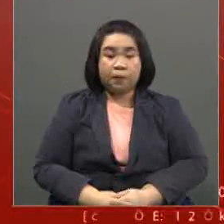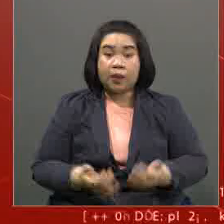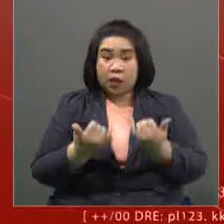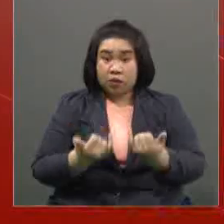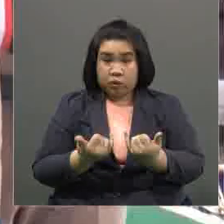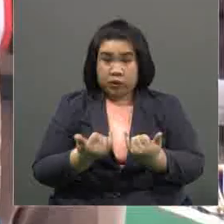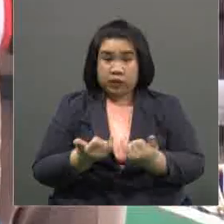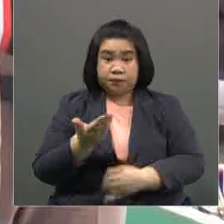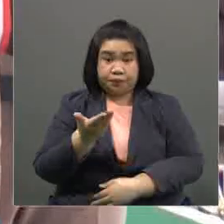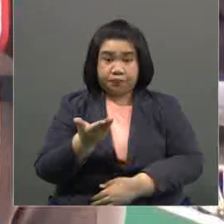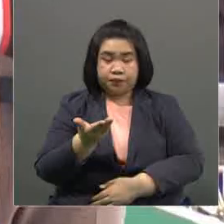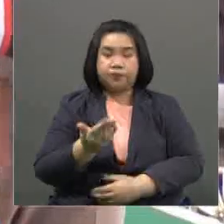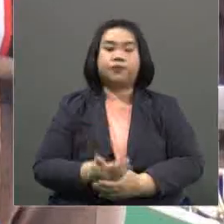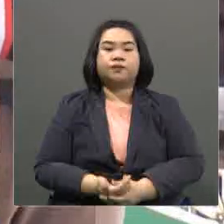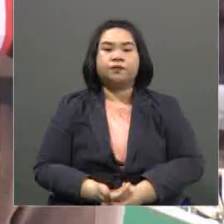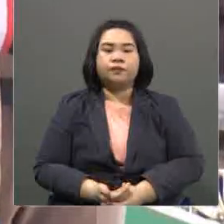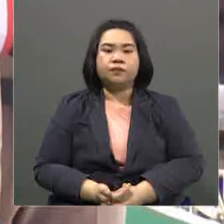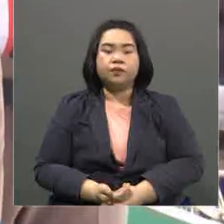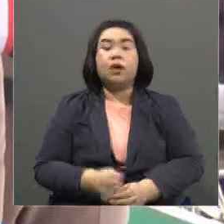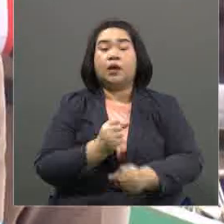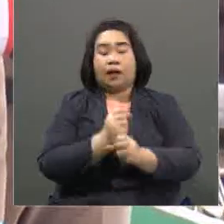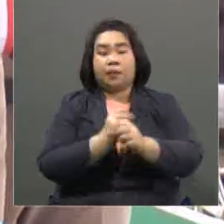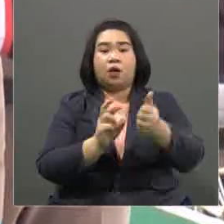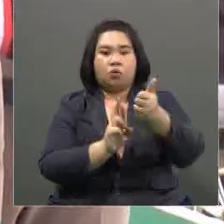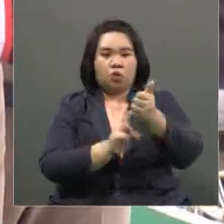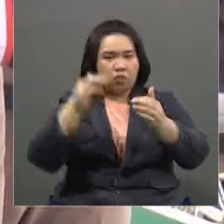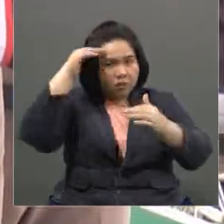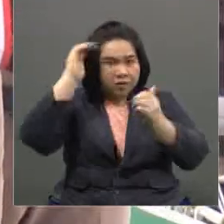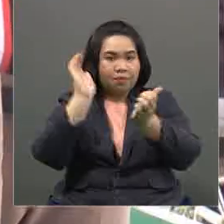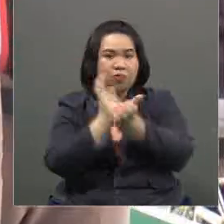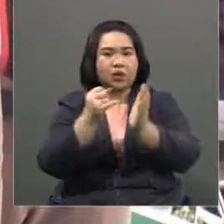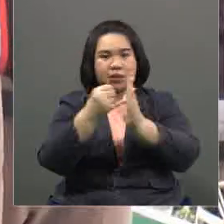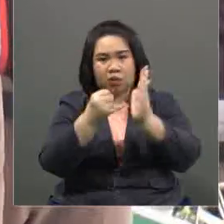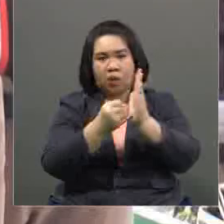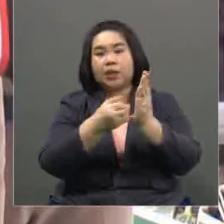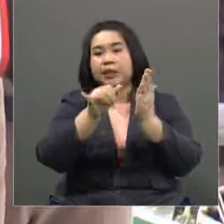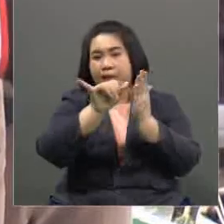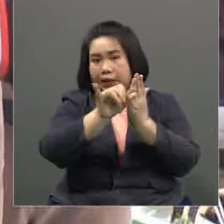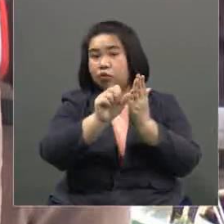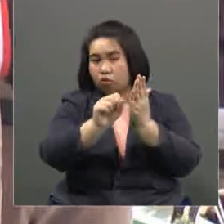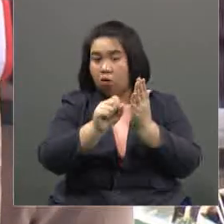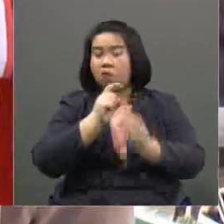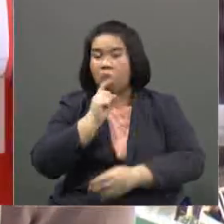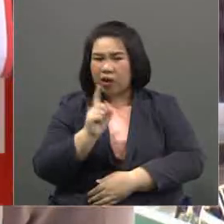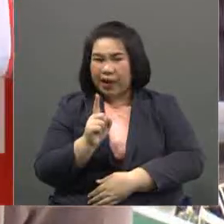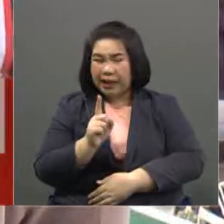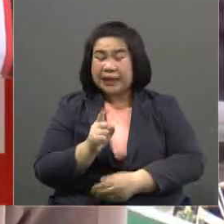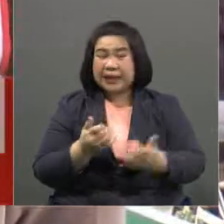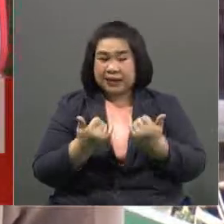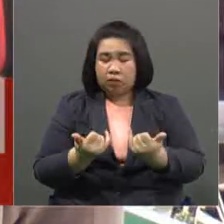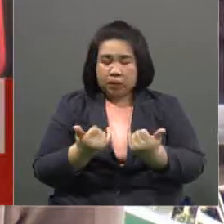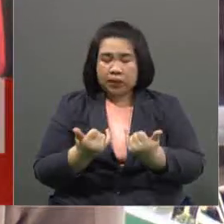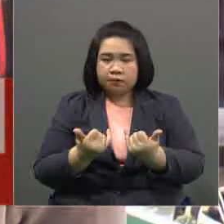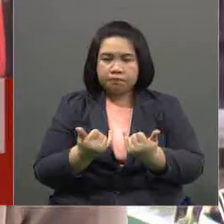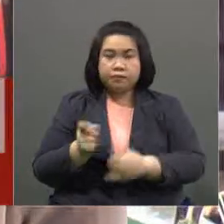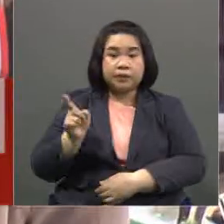แพนตำรวจเอกสานิตชัยสถิตนะคะรองผู้บัญชาการตำรวจภูธรจังหวัดยโสธรนะคะเปิดเผยบอกว่าเบื้องต้นเนี่ยให้ทาง